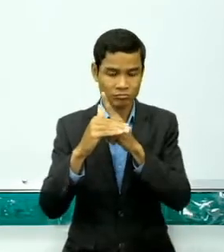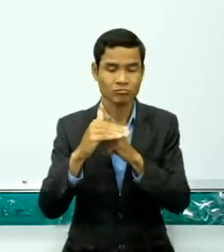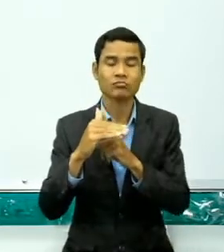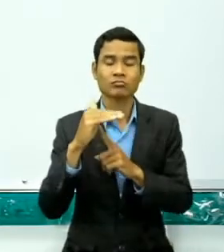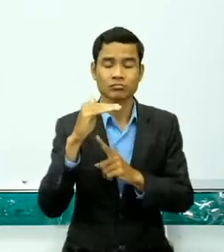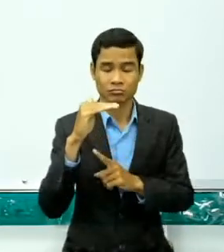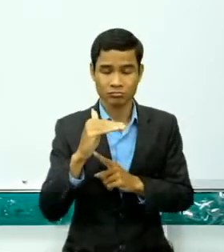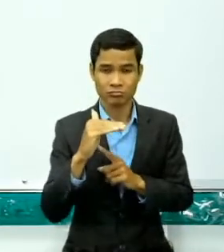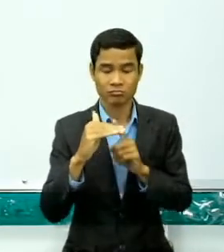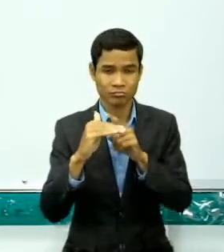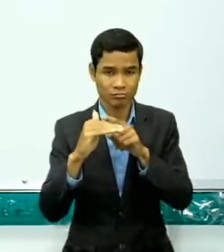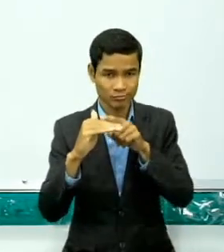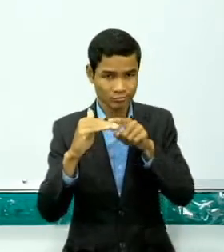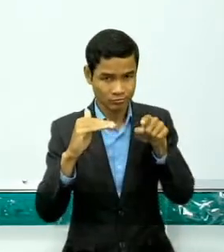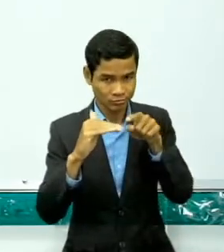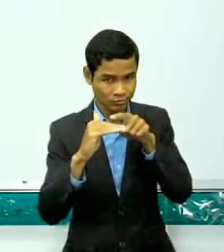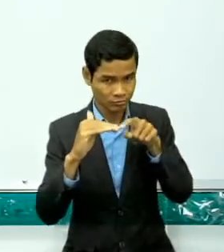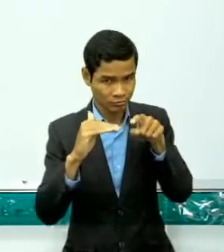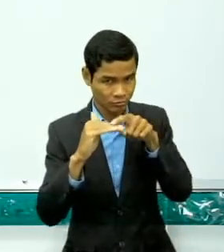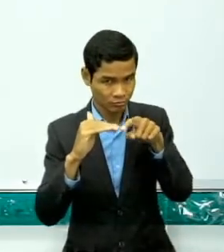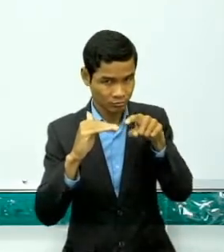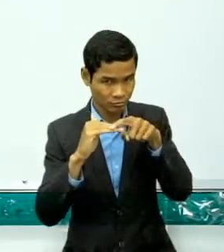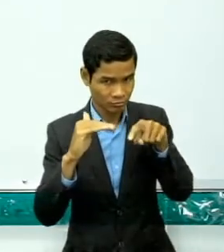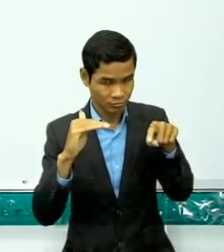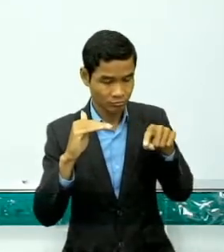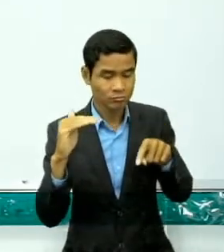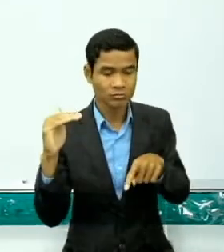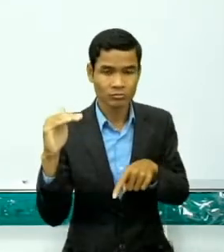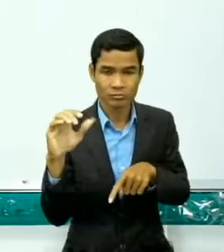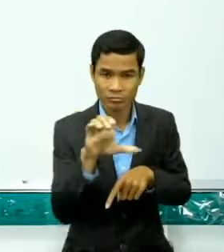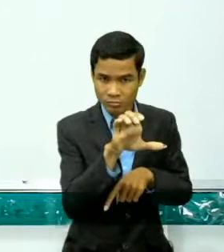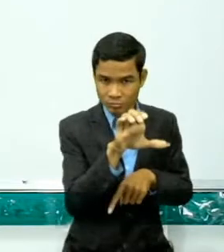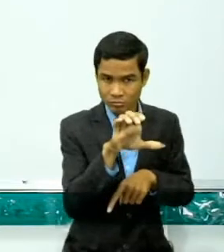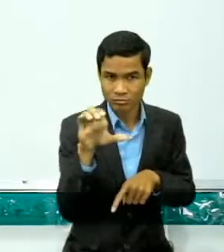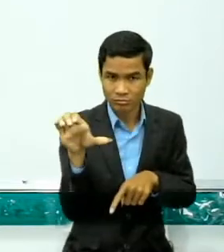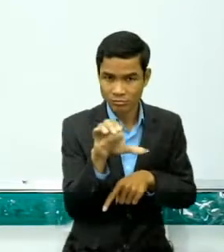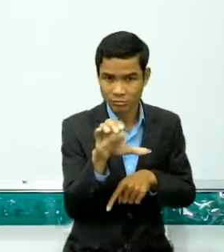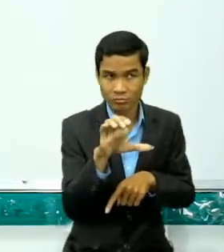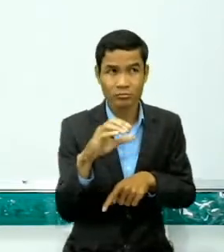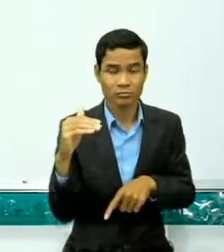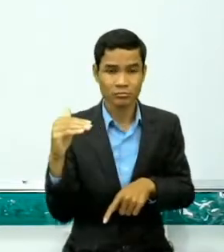ដៃផ្សេងទៀតគឺយើងកងកចាបែរទៅឆ្វេង